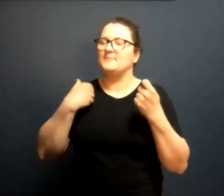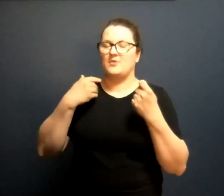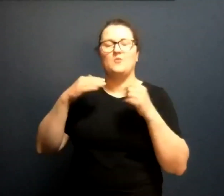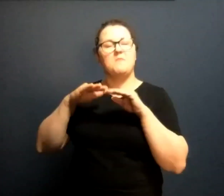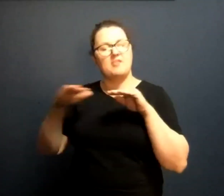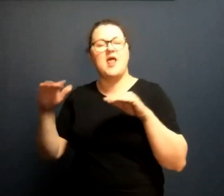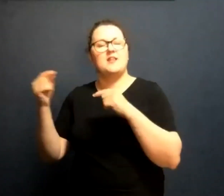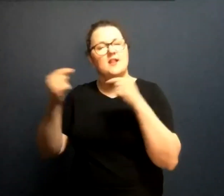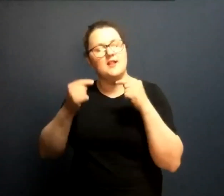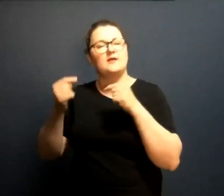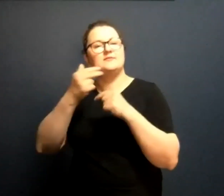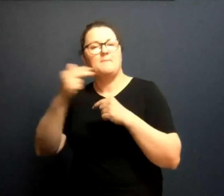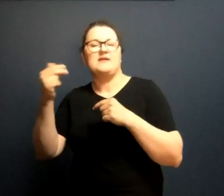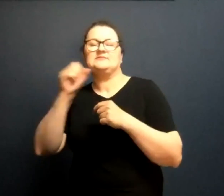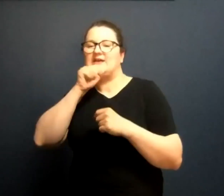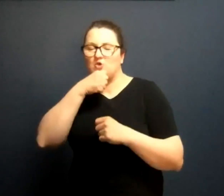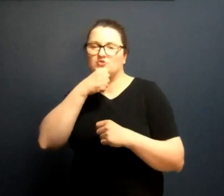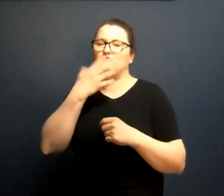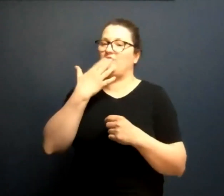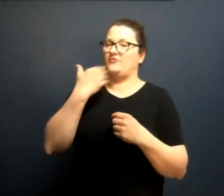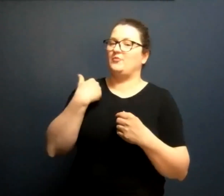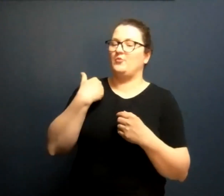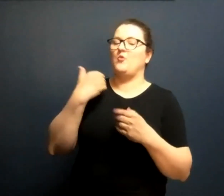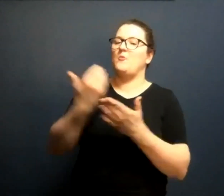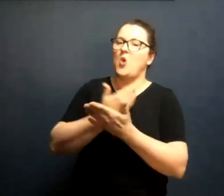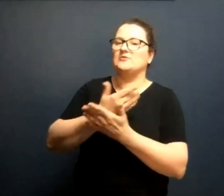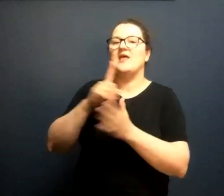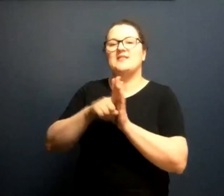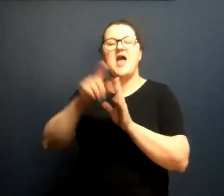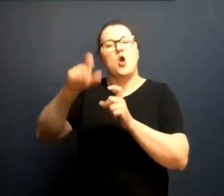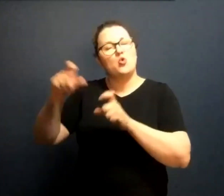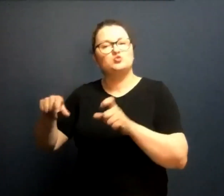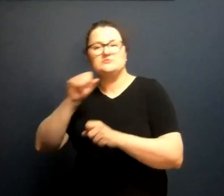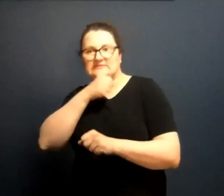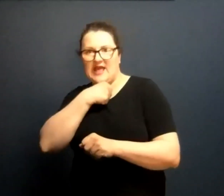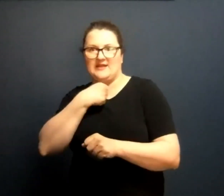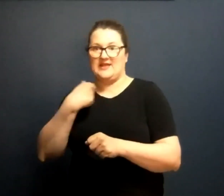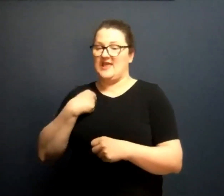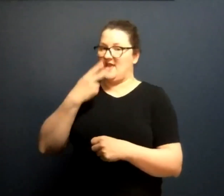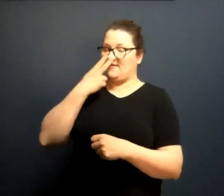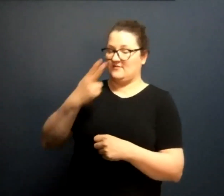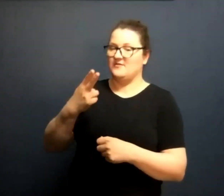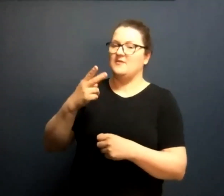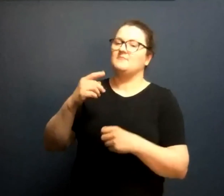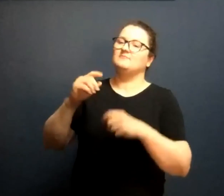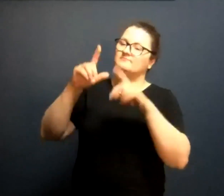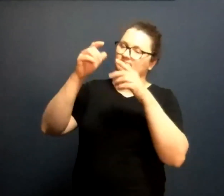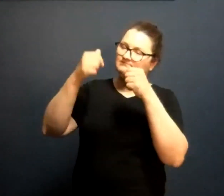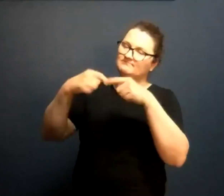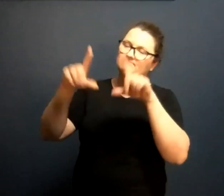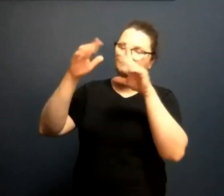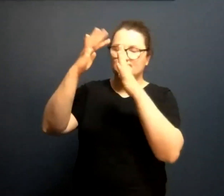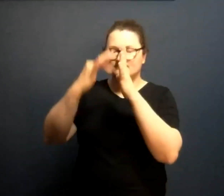starości. Właśnie mówiliśmy o modzie dla starych ludzi i ja wtedy przejrzałam blogi tych wszystkich